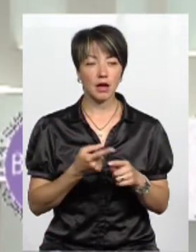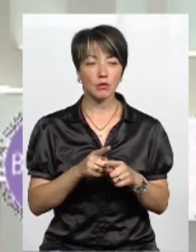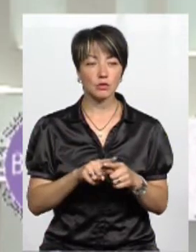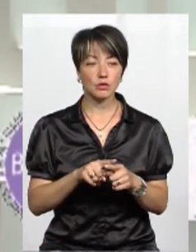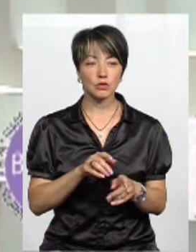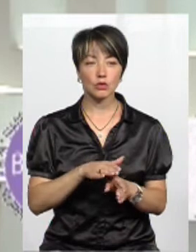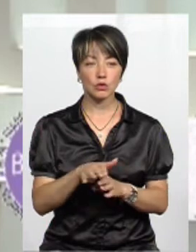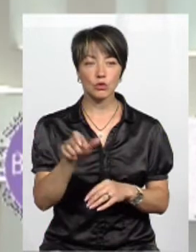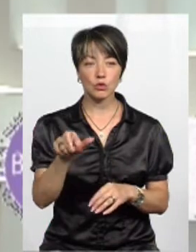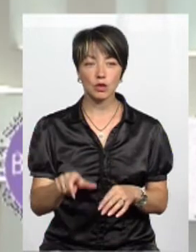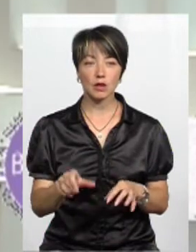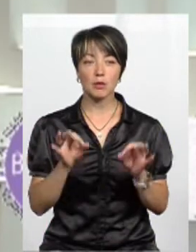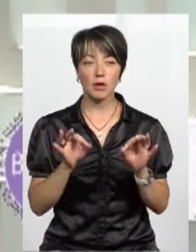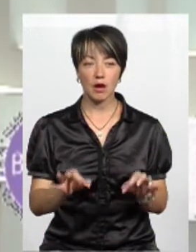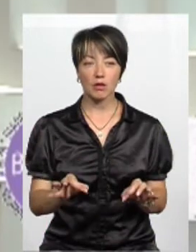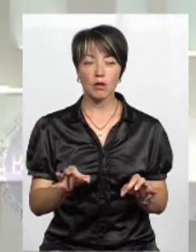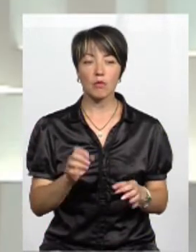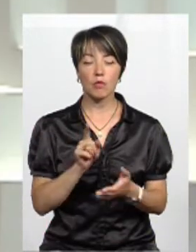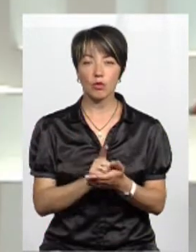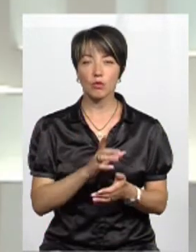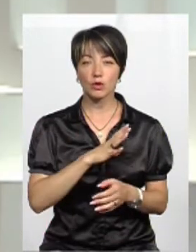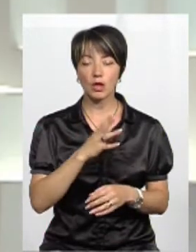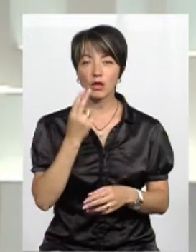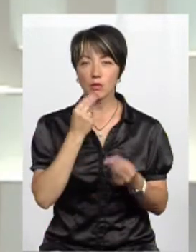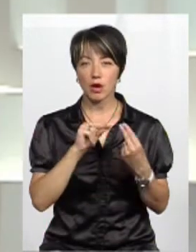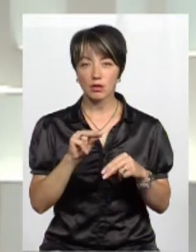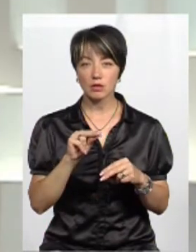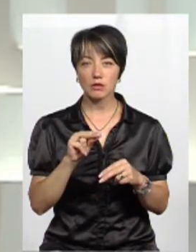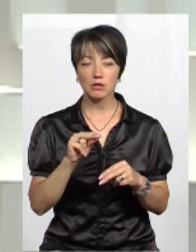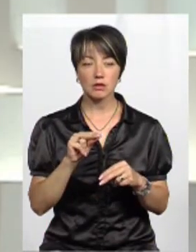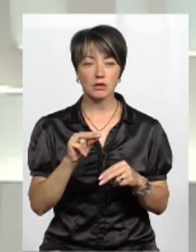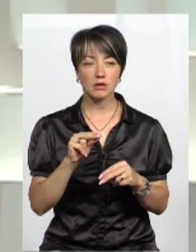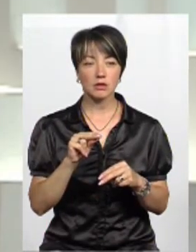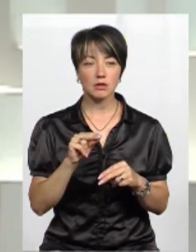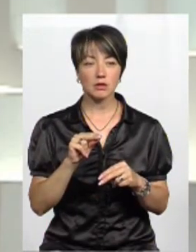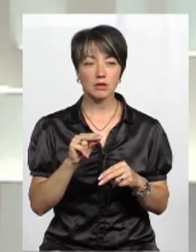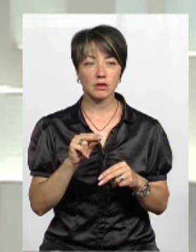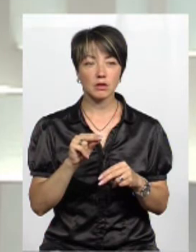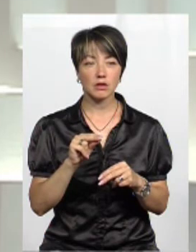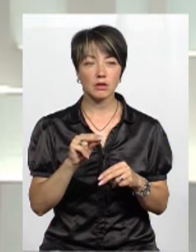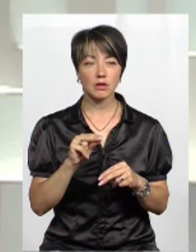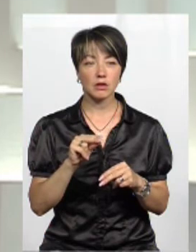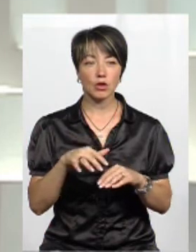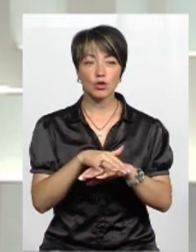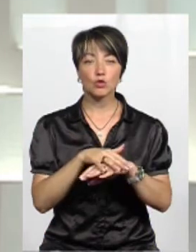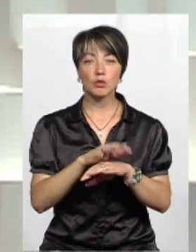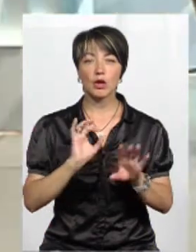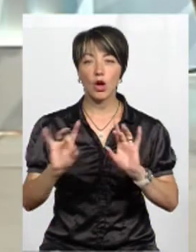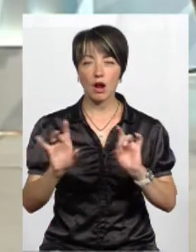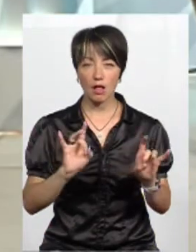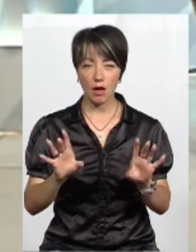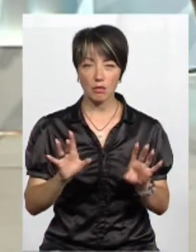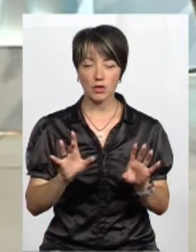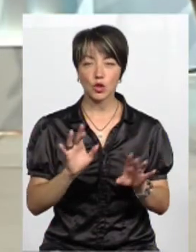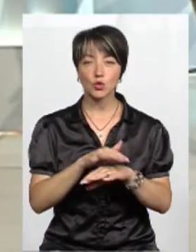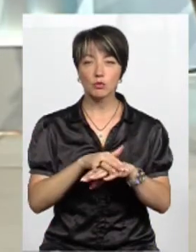людина мусить бути набагато. Кількість стосується, як його, суспільної реклами.